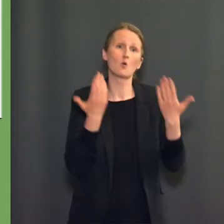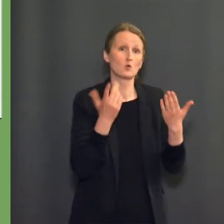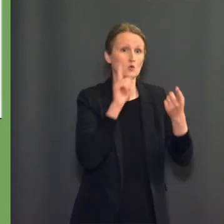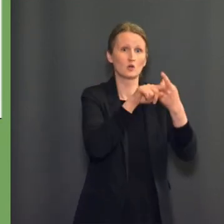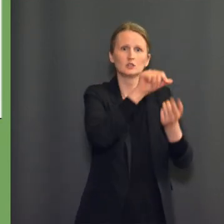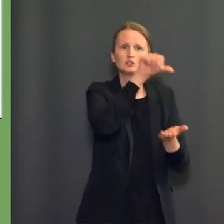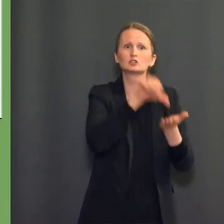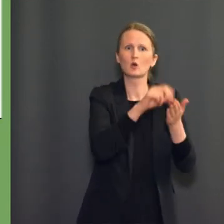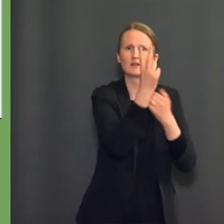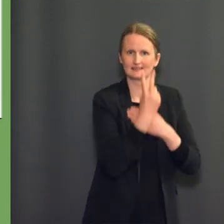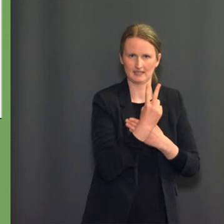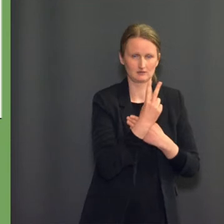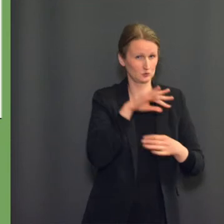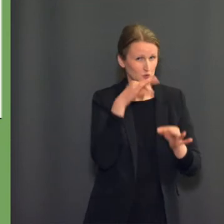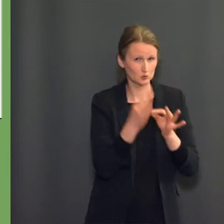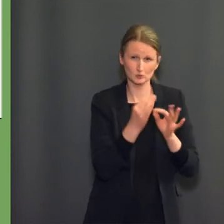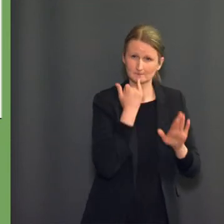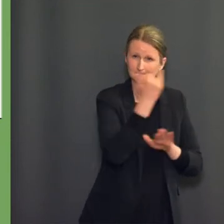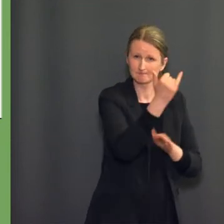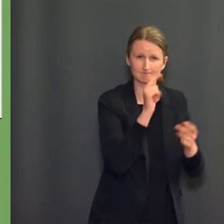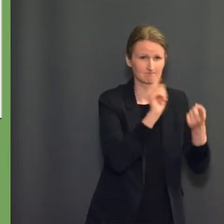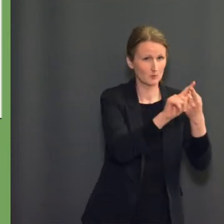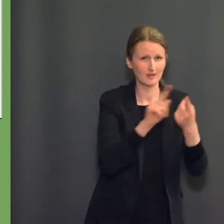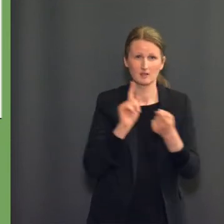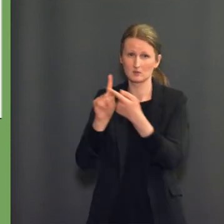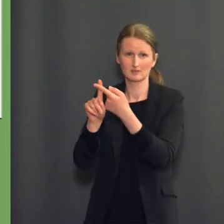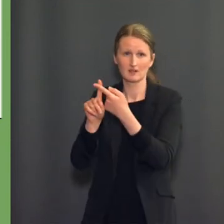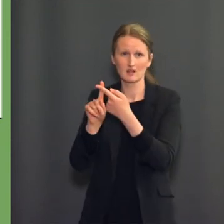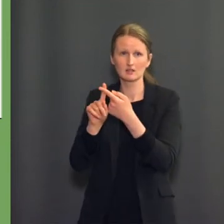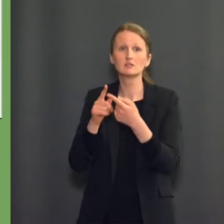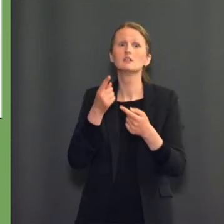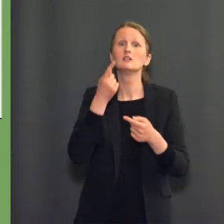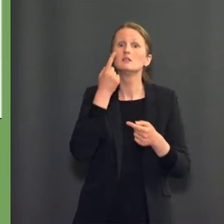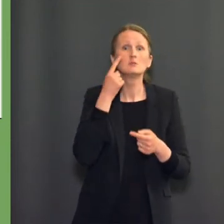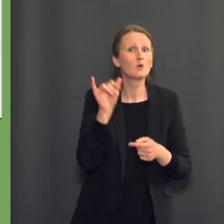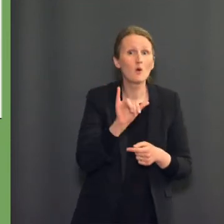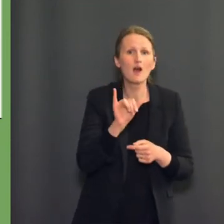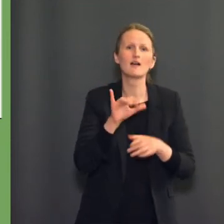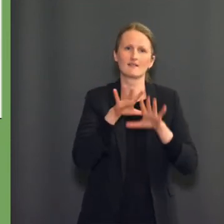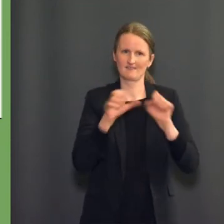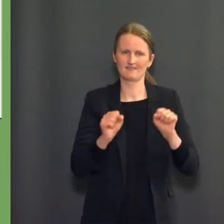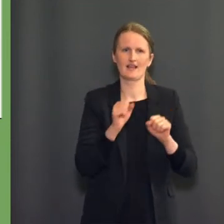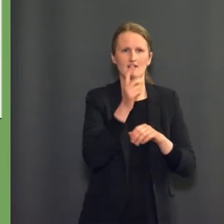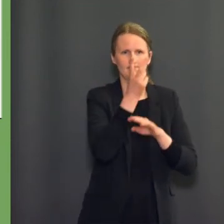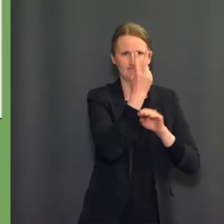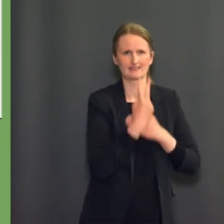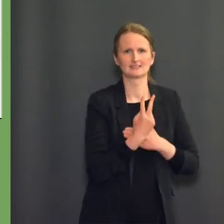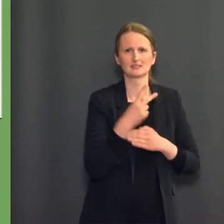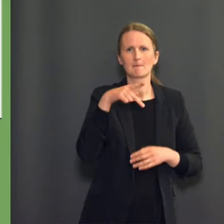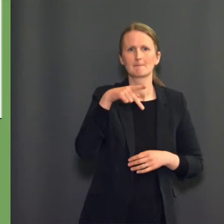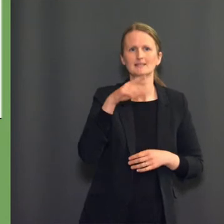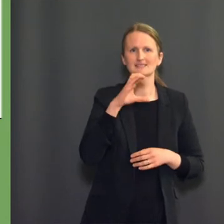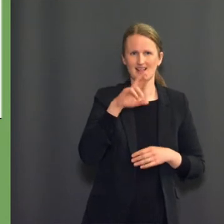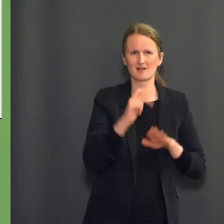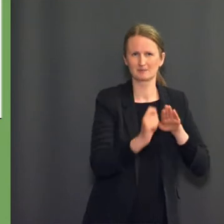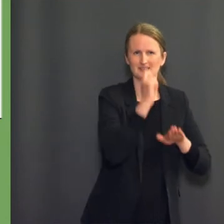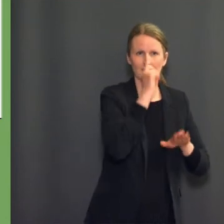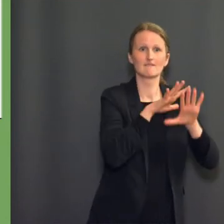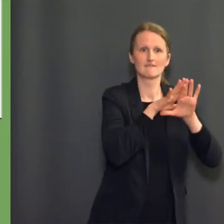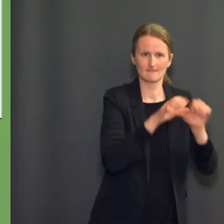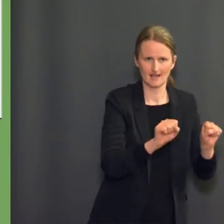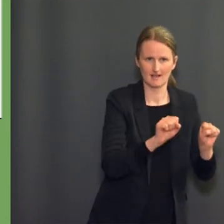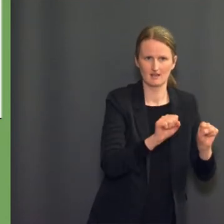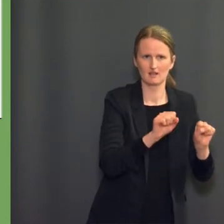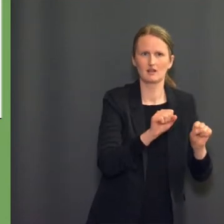test positif doit toujours être confirmé par un test PCR. Car après tout, un